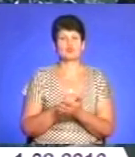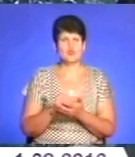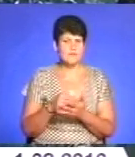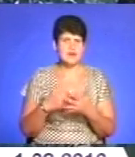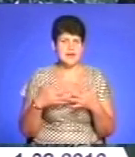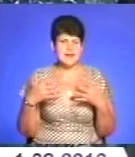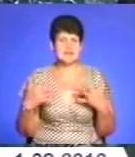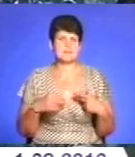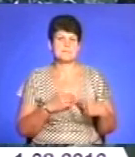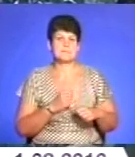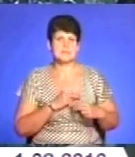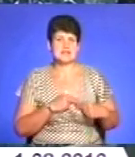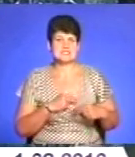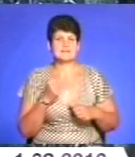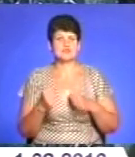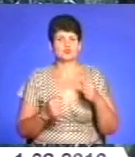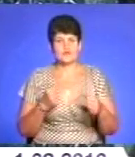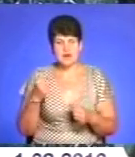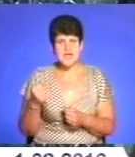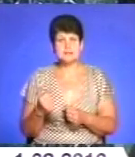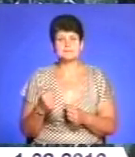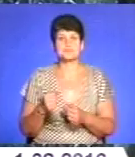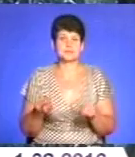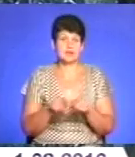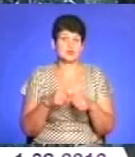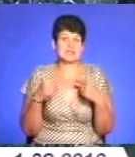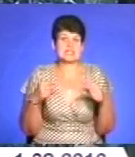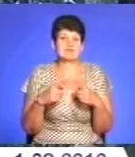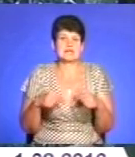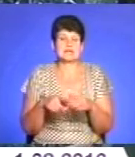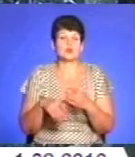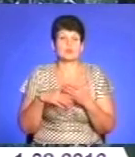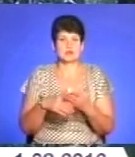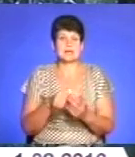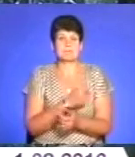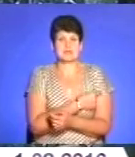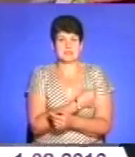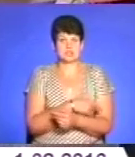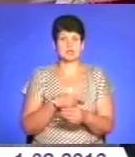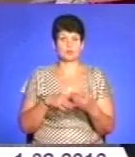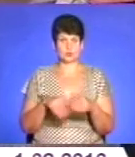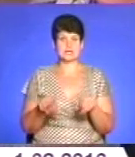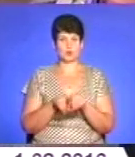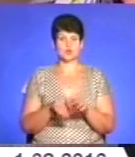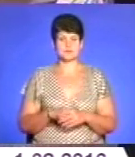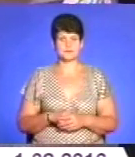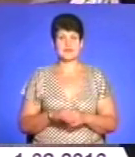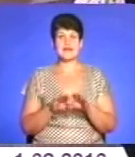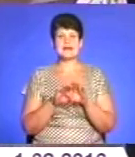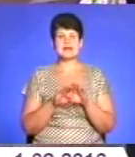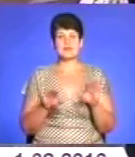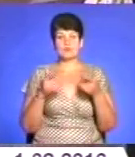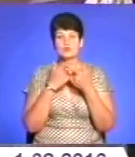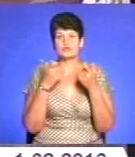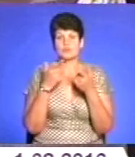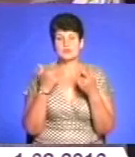у працевлаштуванні і також інші види допомог. І головне, що медична допомога також. Рівень